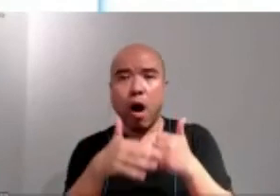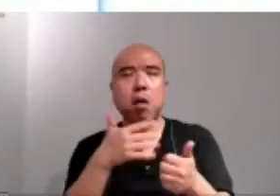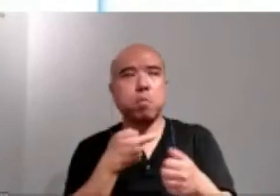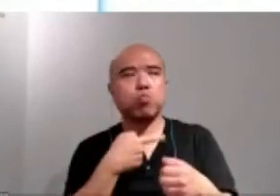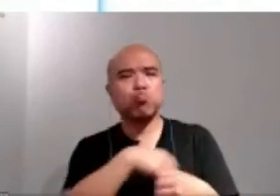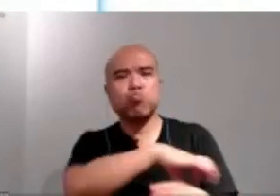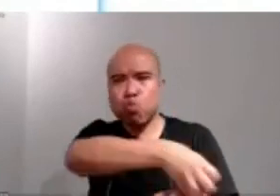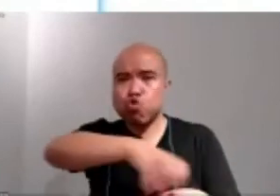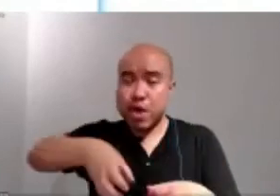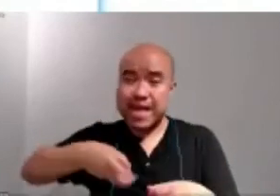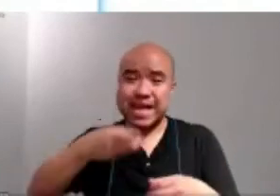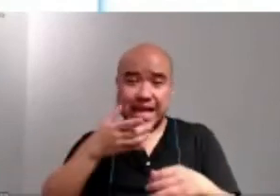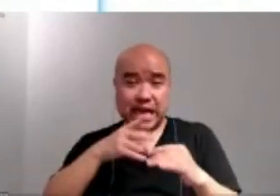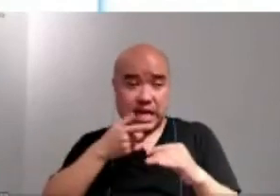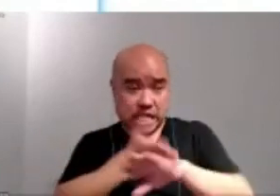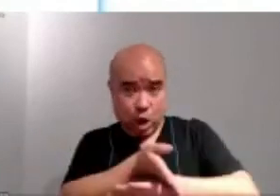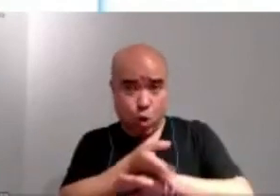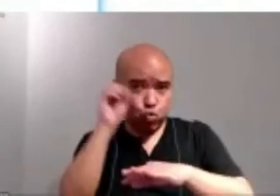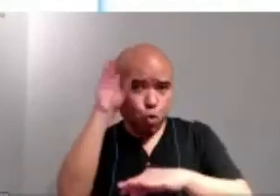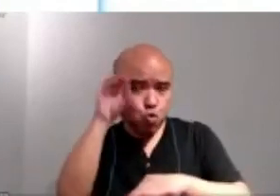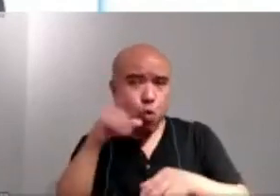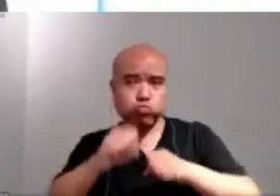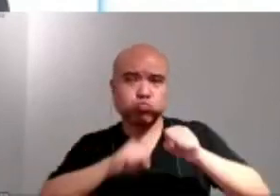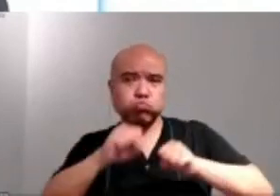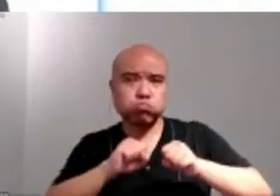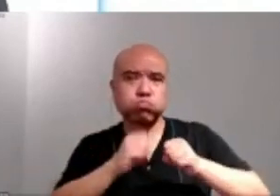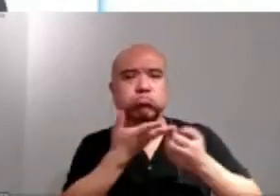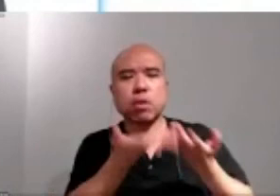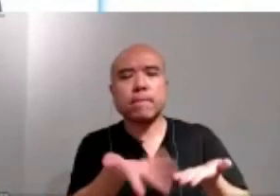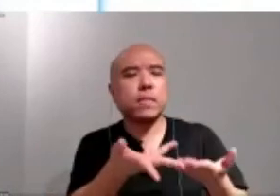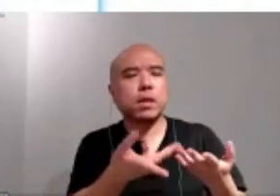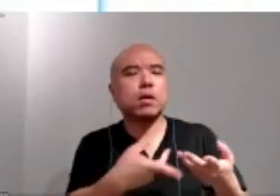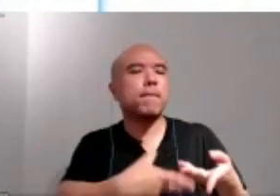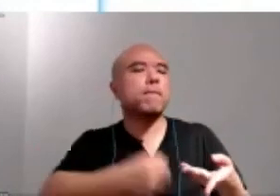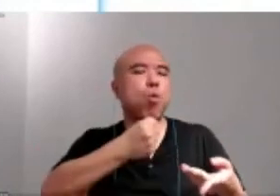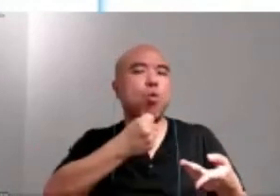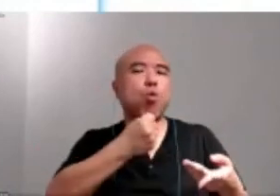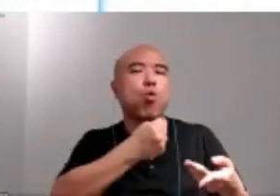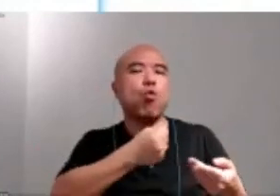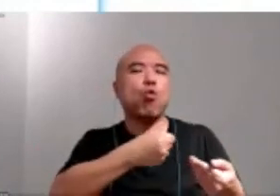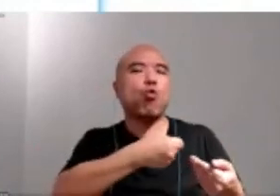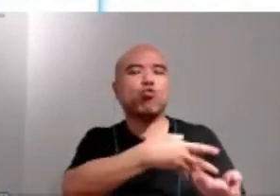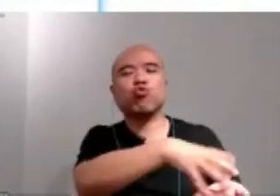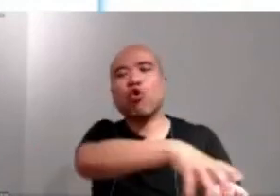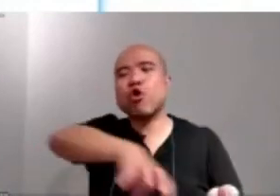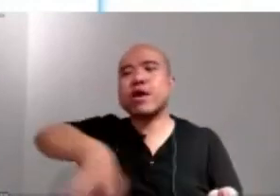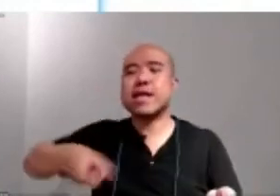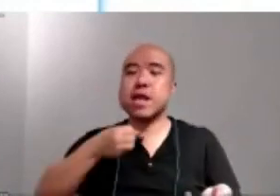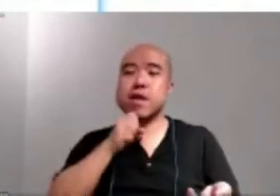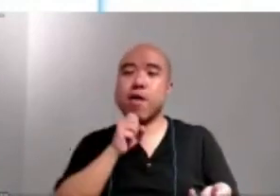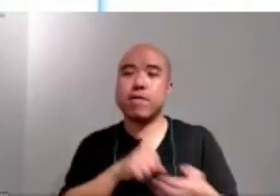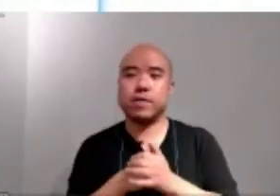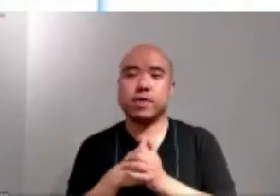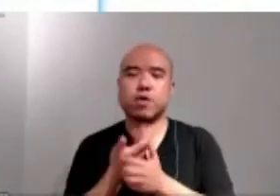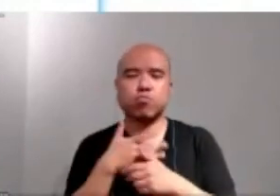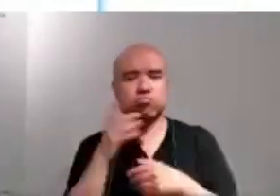動，可以將 new power 咁樣植根喺個社會 ，empower 我哋嘅 community 啦，同埋希望喺我哋個社區喺疫情之後可以建